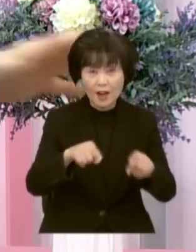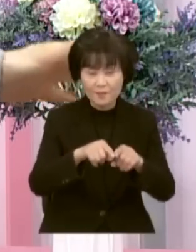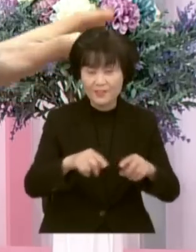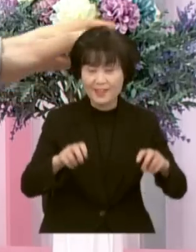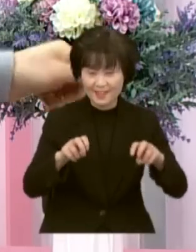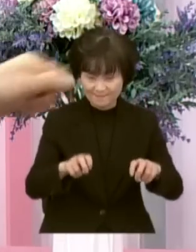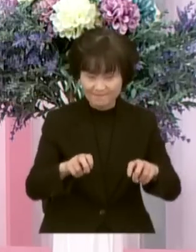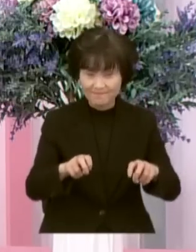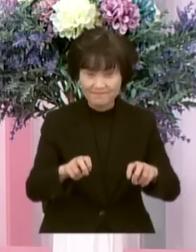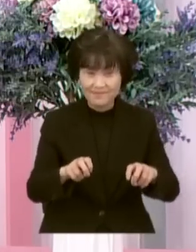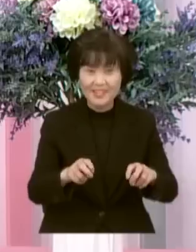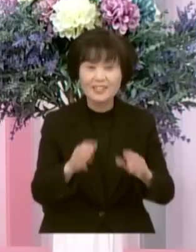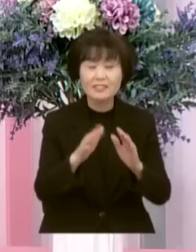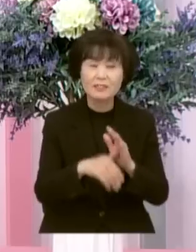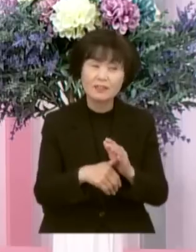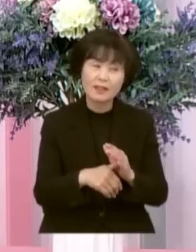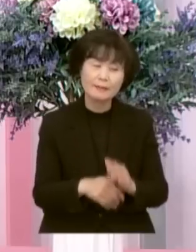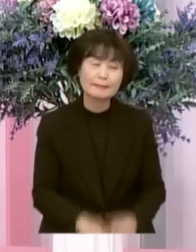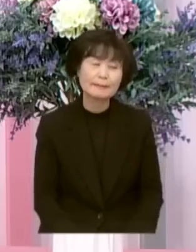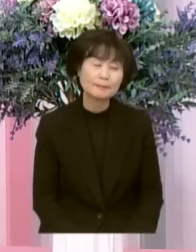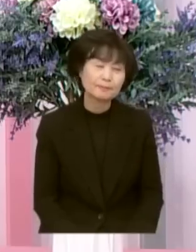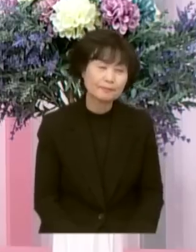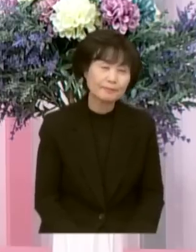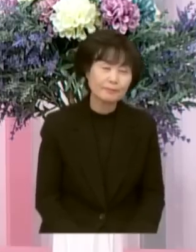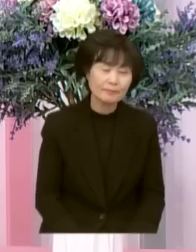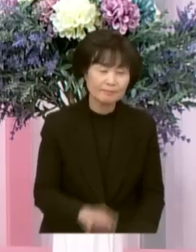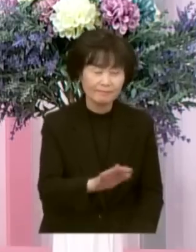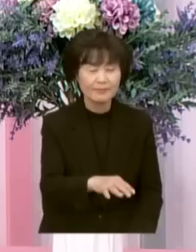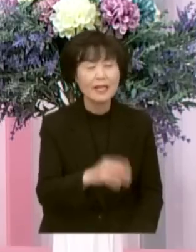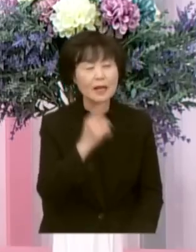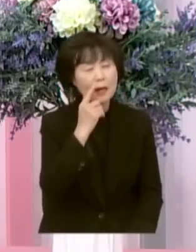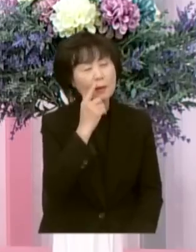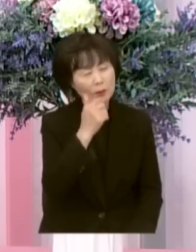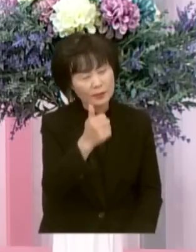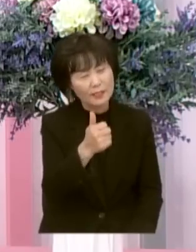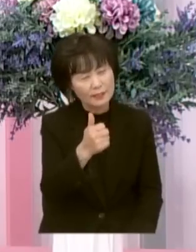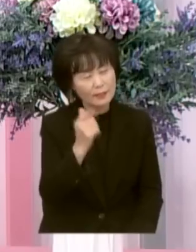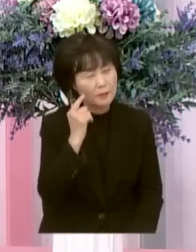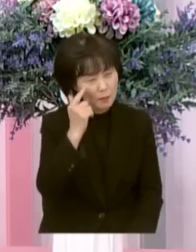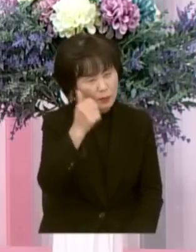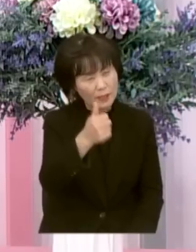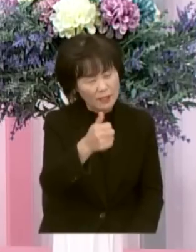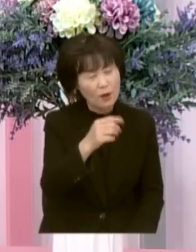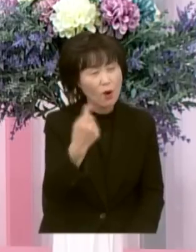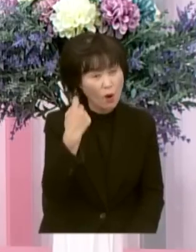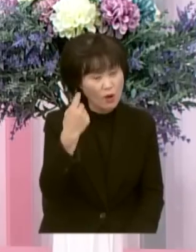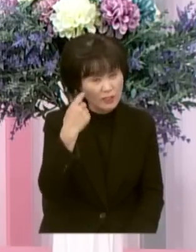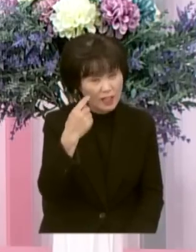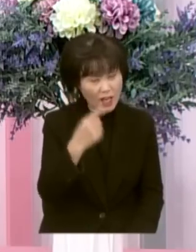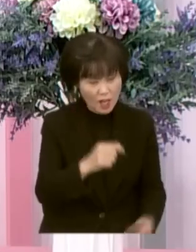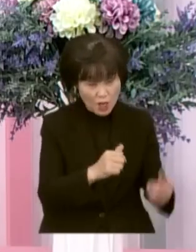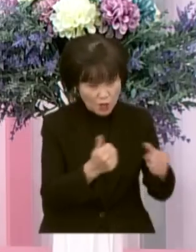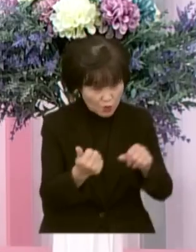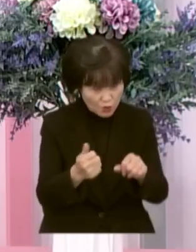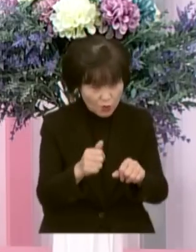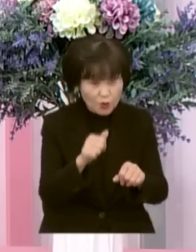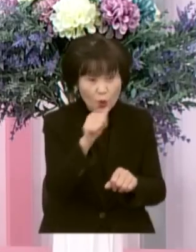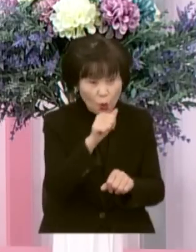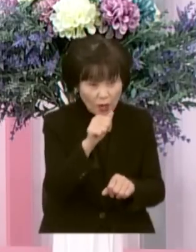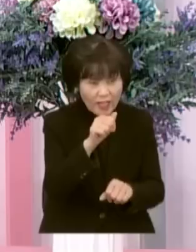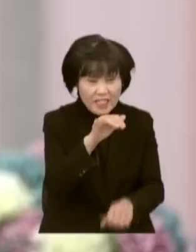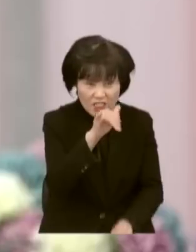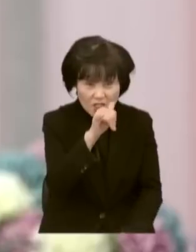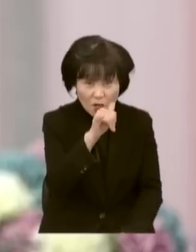이제 목사님 옆에 앉으셨는데 말 안 하기도 이제 껄쭘하니까 이제 제가 목사님한테 목사님 어제 그 죽은 고양이